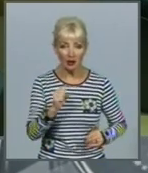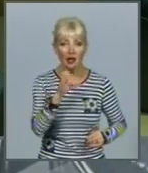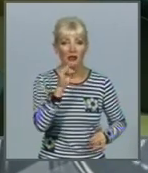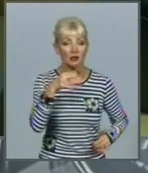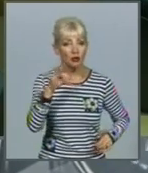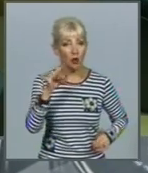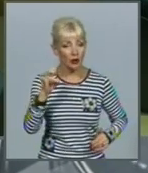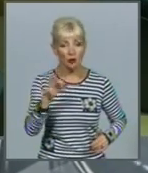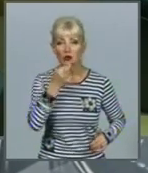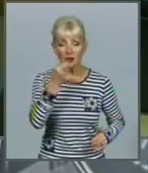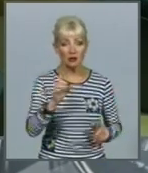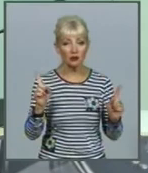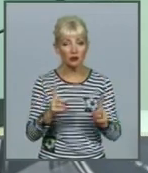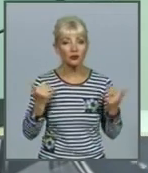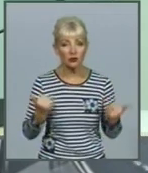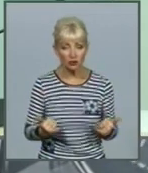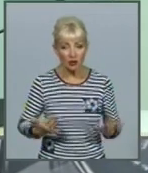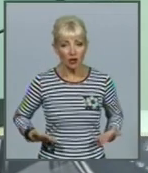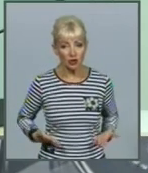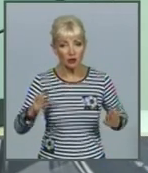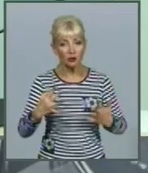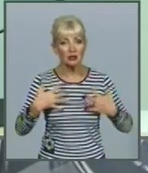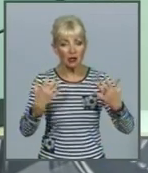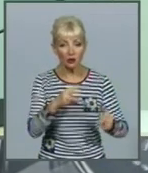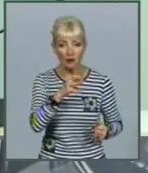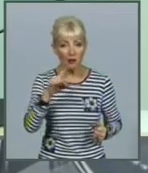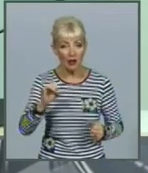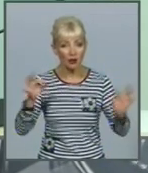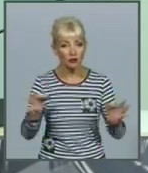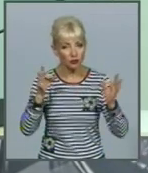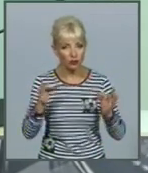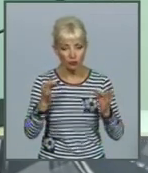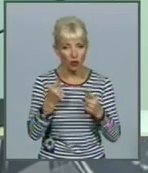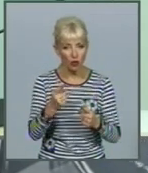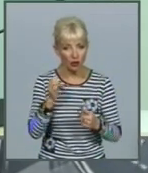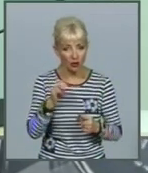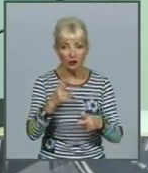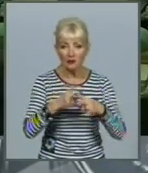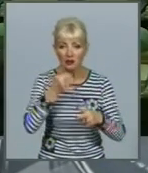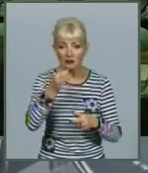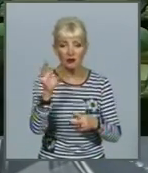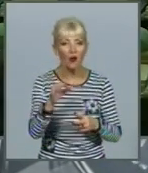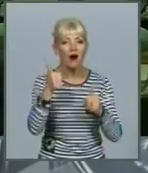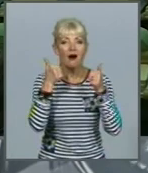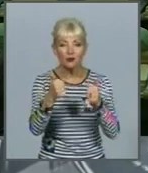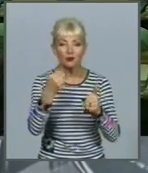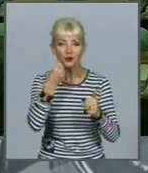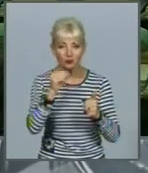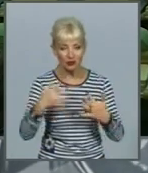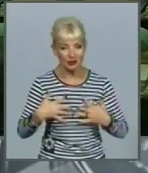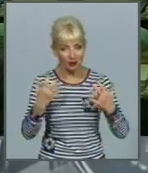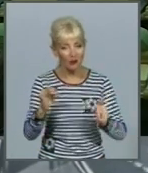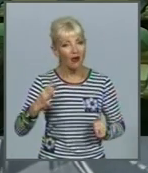що наразі життю та здоров'ю мера нічого не загрожує. Лікарі говорять про позитивну динаміку та очікують повернення